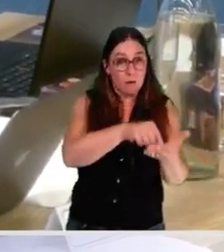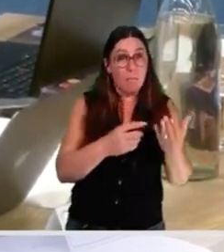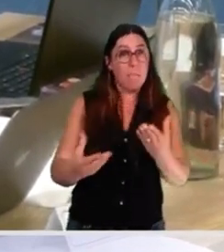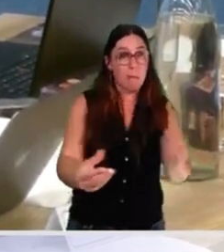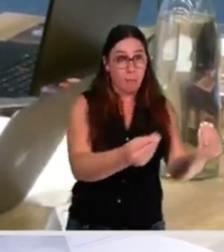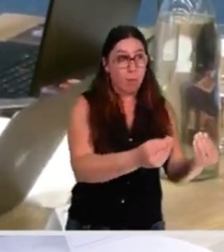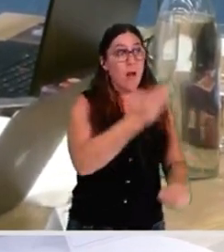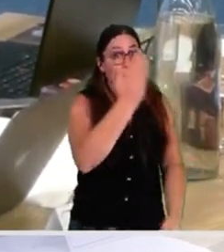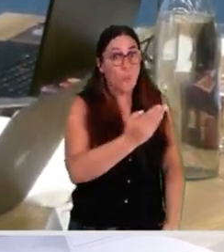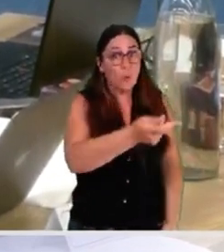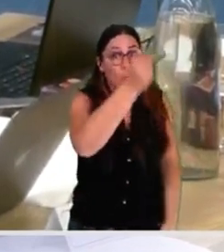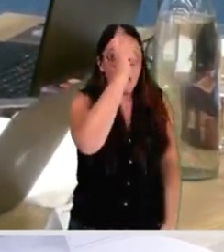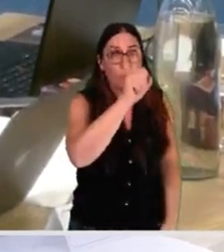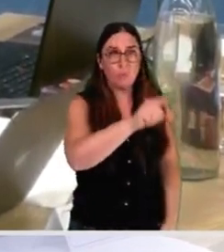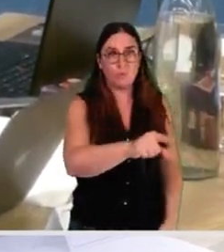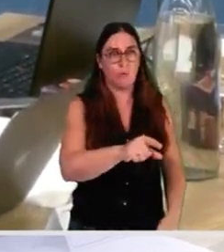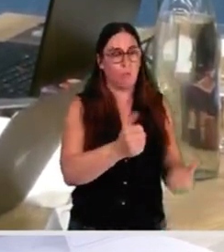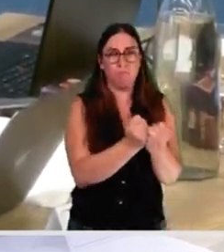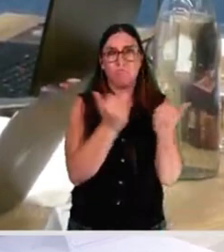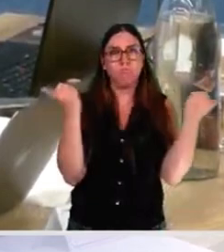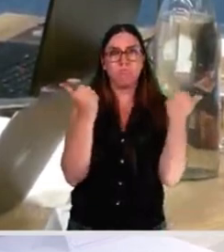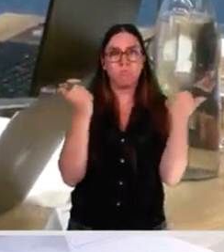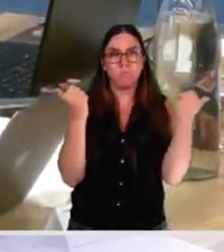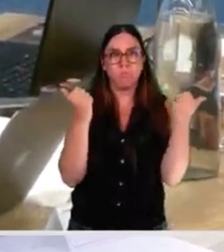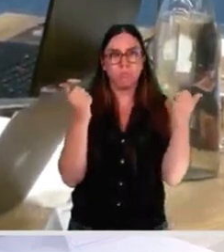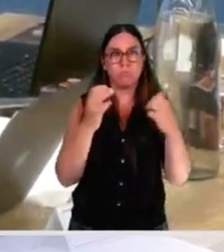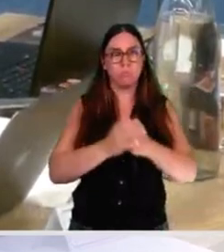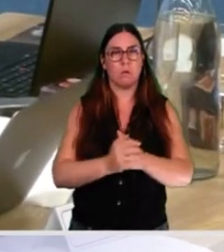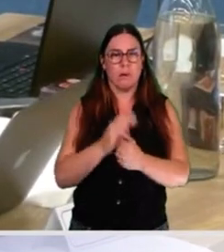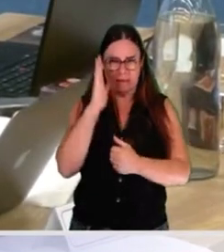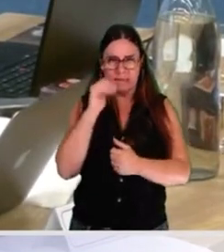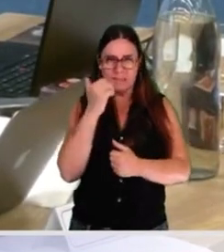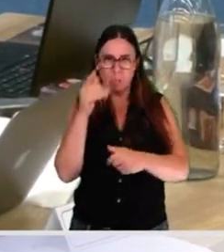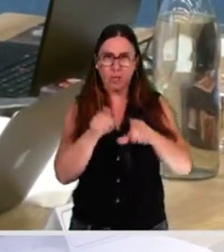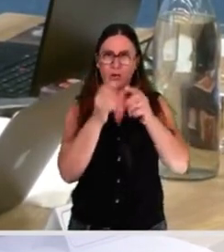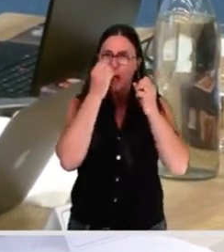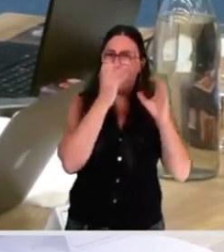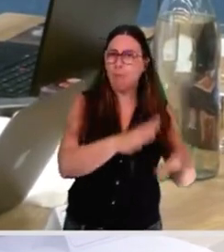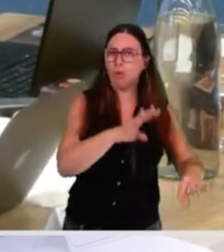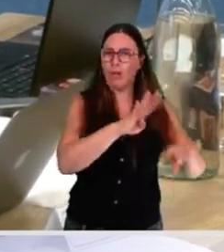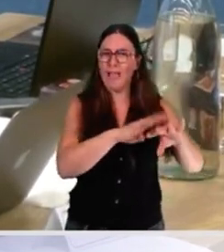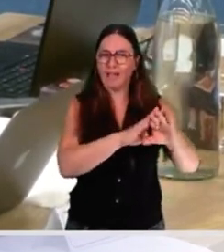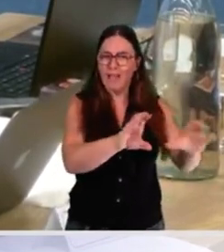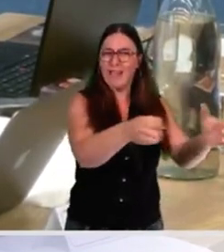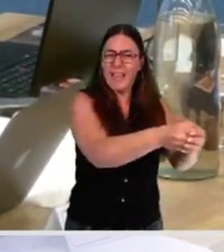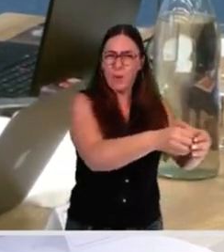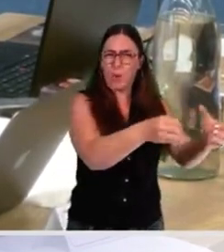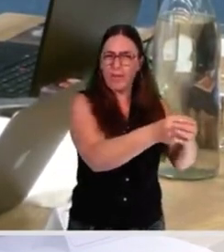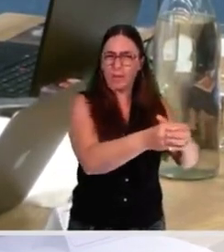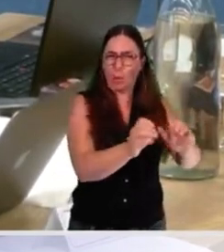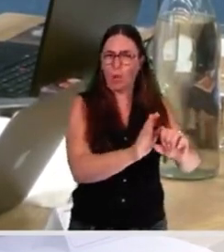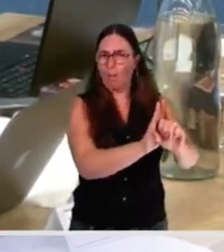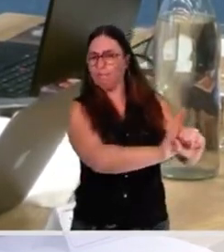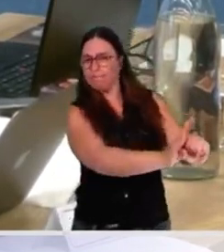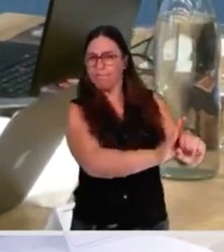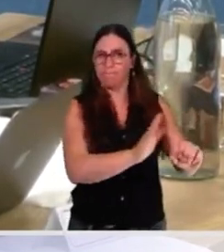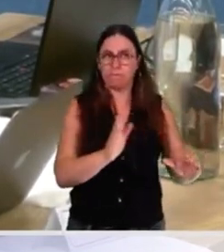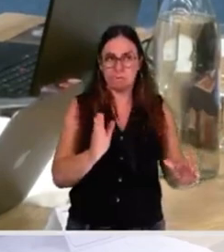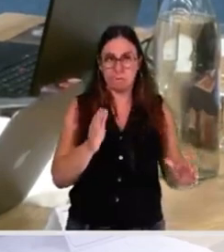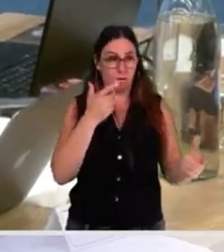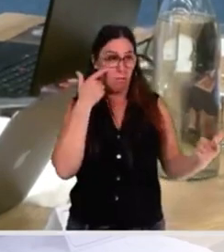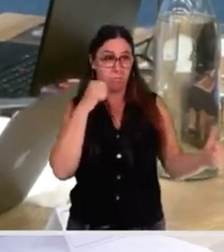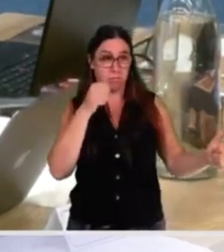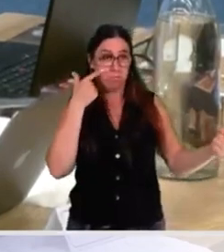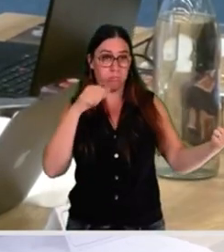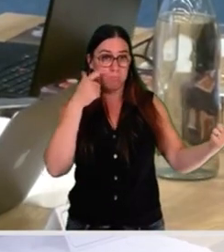plus besoin. Ce que nous disons sur la ghettoisation et l'abandon des quartiers se vérifie par tous les